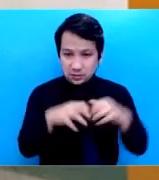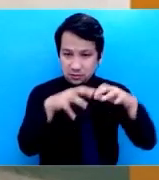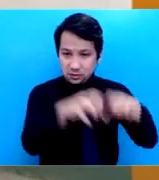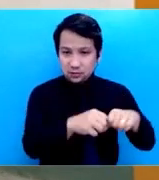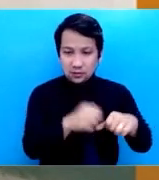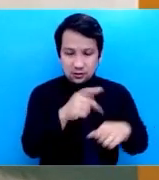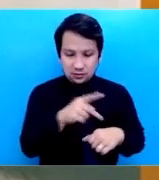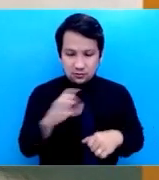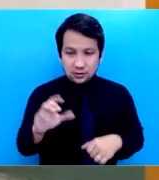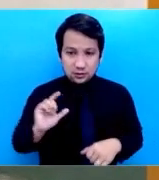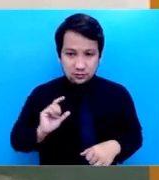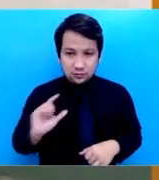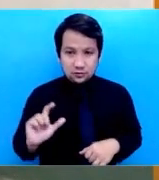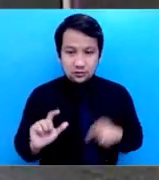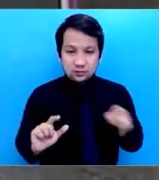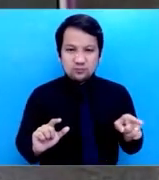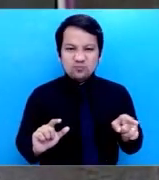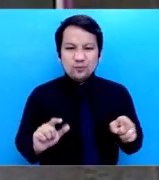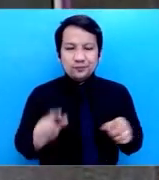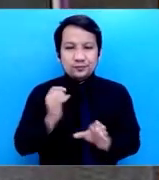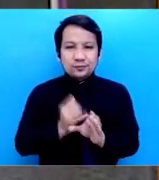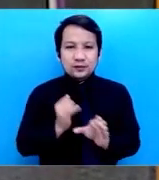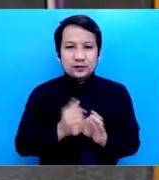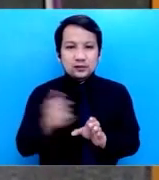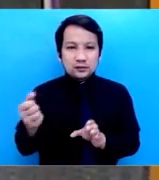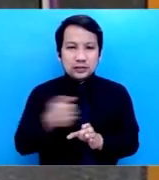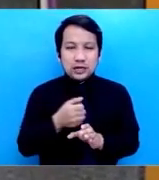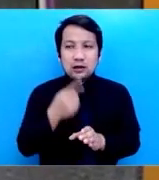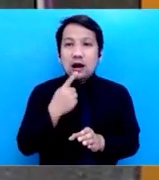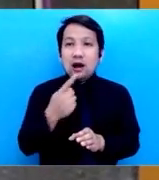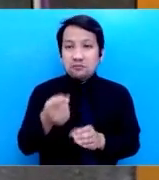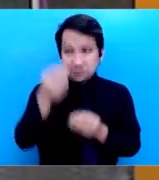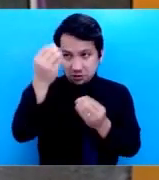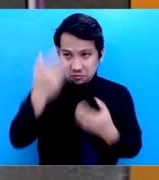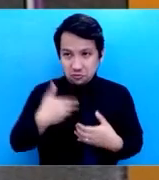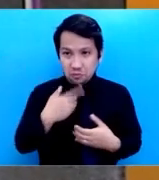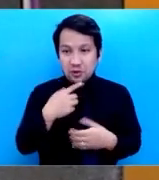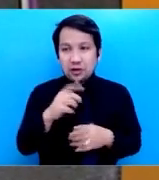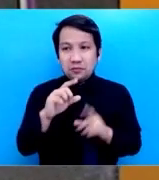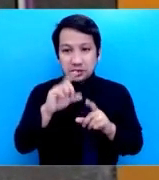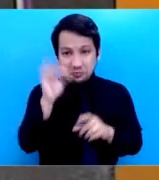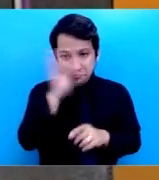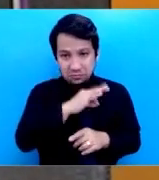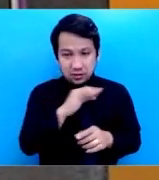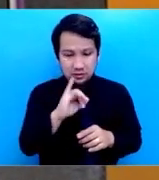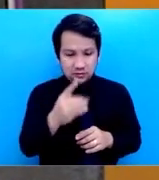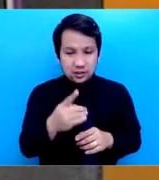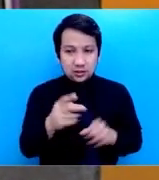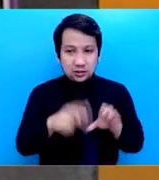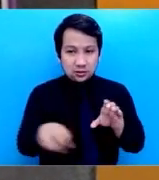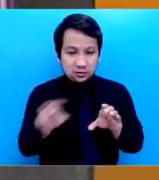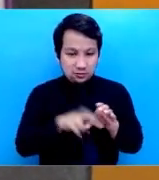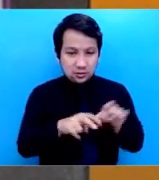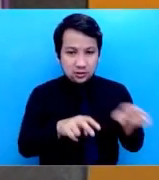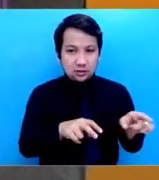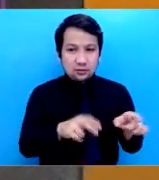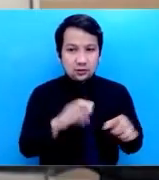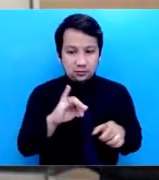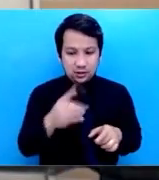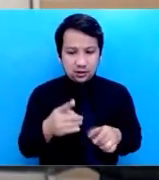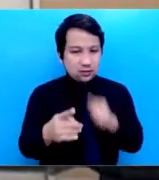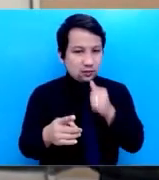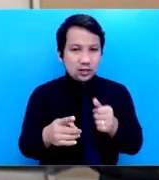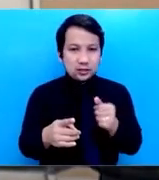Police sa dalawang barker ng jeep itong Lunes na nagbebenta ng peking vax card sa mga pasahero na hindi pa bakunado. Yung nahuli